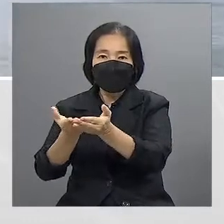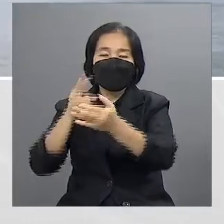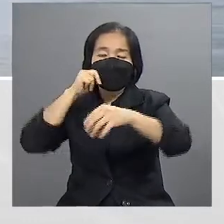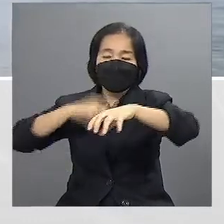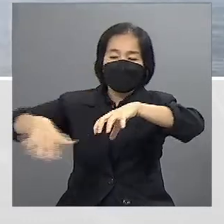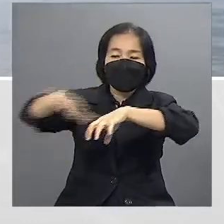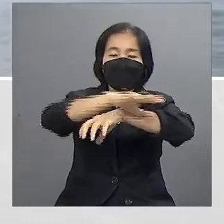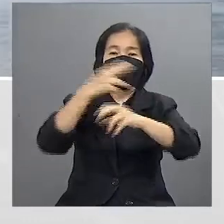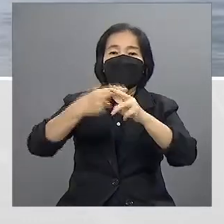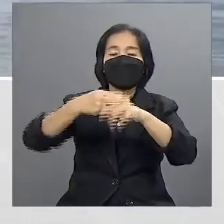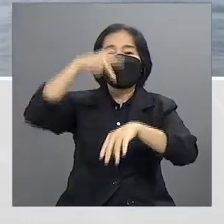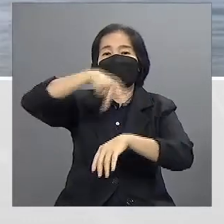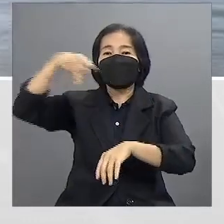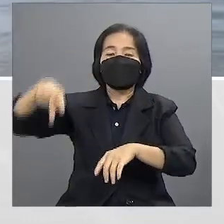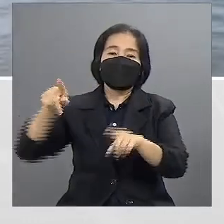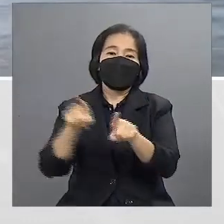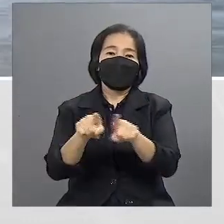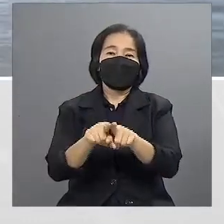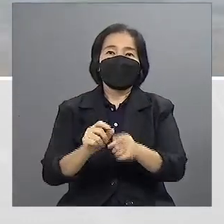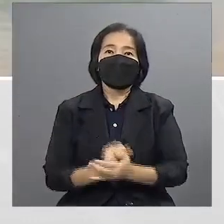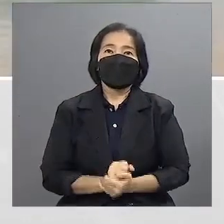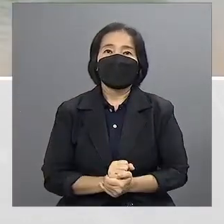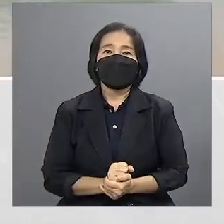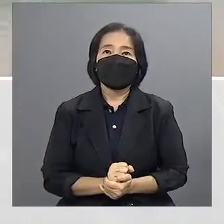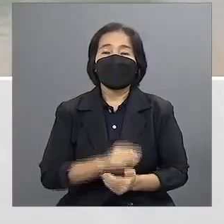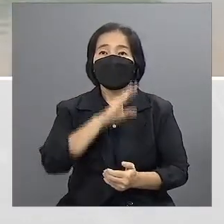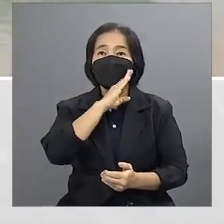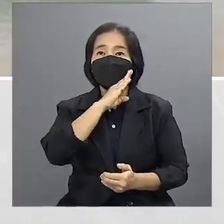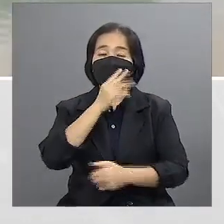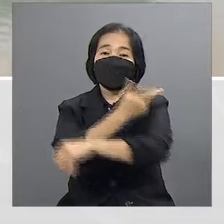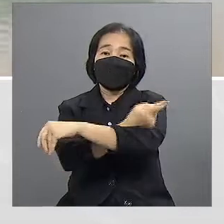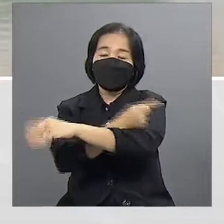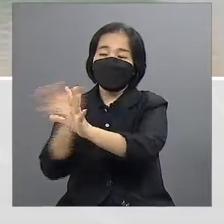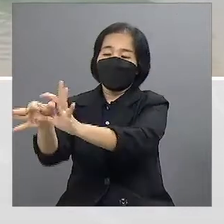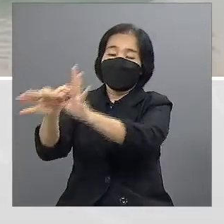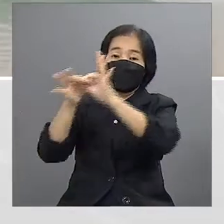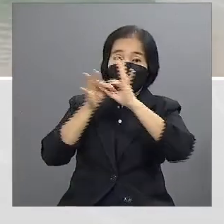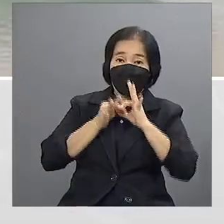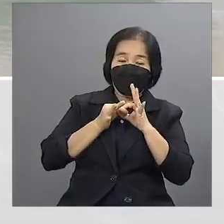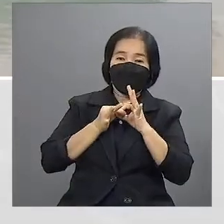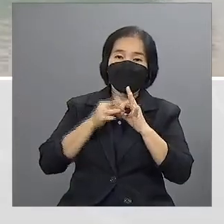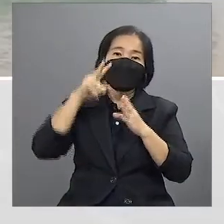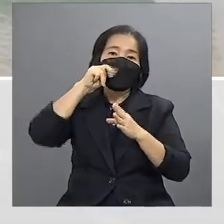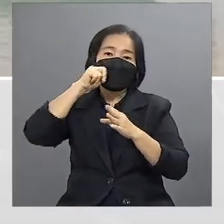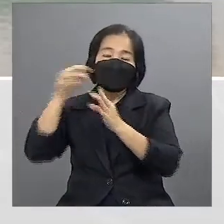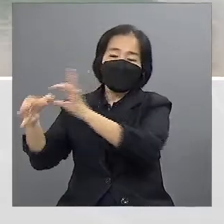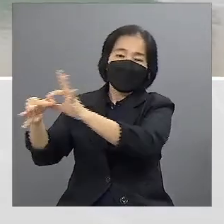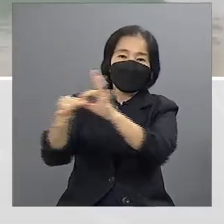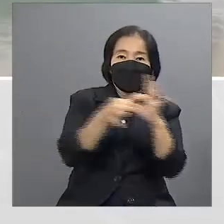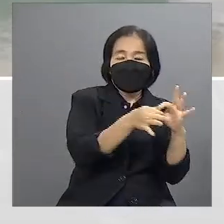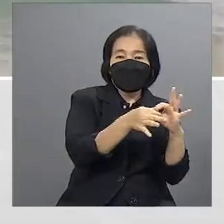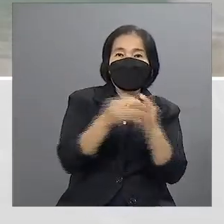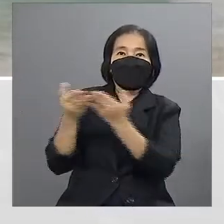ตรงไหมว่าทกค้าเข้ามาใ sentido เหเบิแลัเชเชื่อหมายโยงใน stage ต่อไปเข้าไปที่อื่นนี้มัน